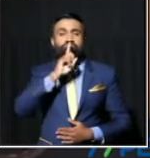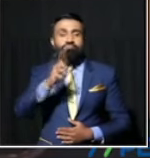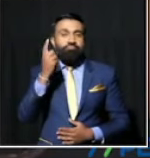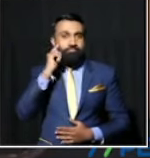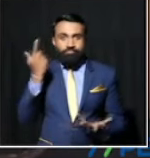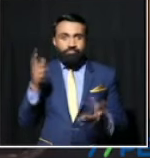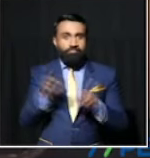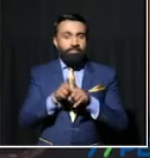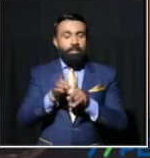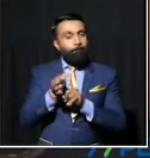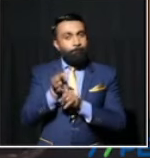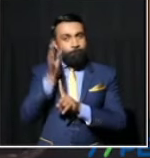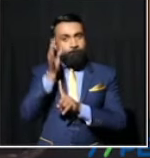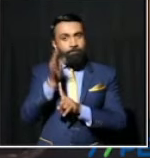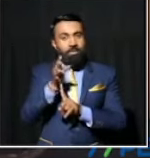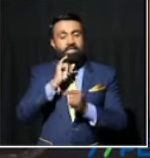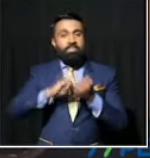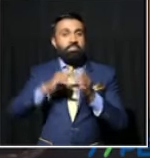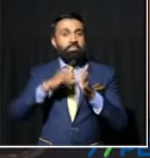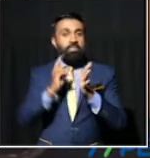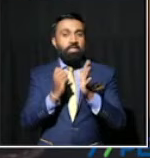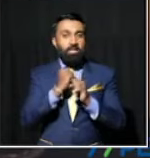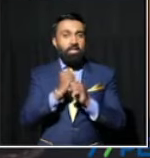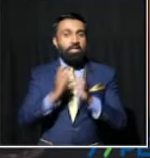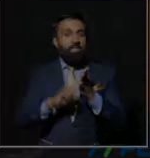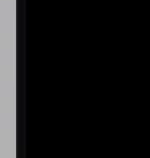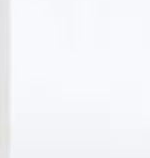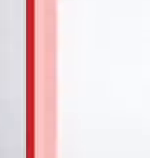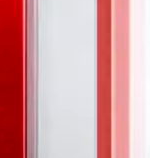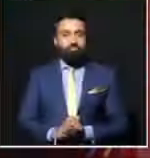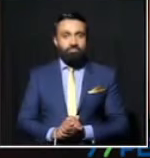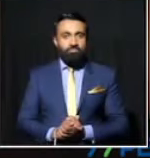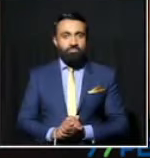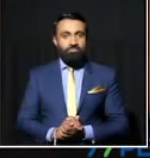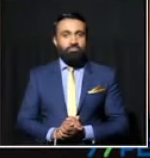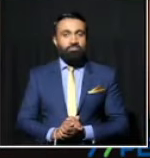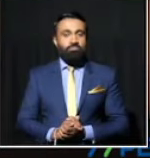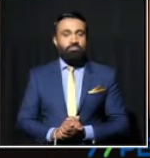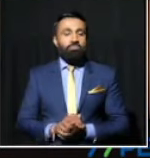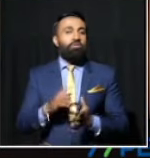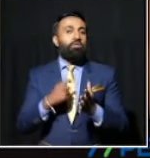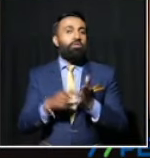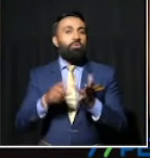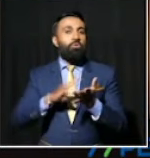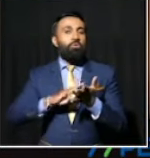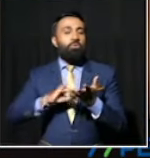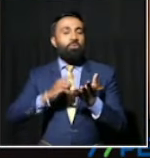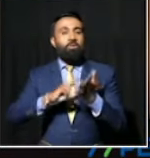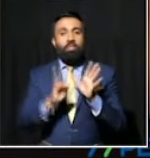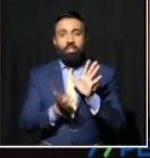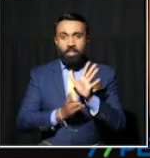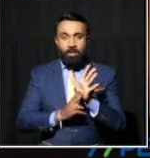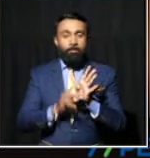ඒකට ජනාධිපතිවරයාත් සාගල රත්නායකත් ඉඳලා ඒකට වග කියන්නේ වෙයි. රොෂාන් රණසිංහ මහතා අද පෙරවරුවේ